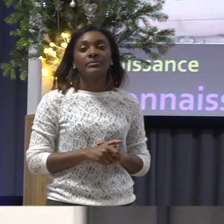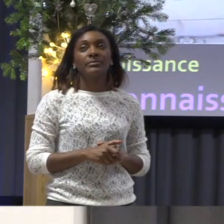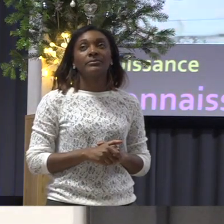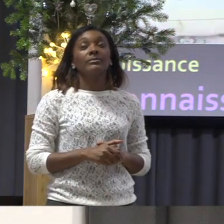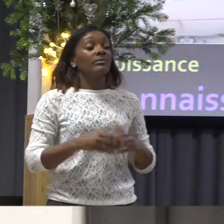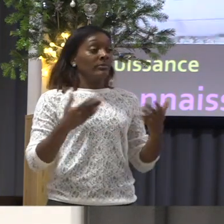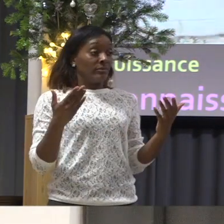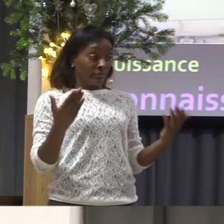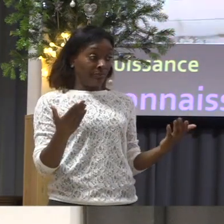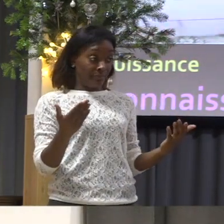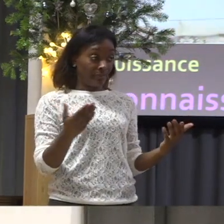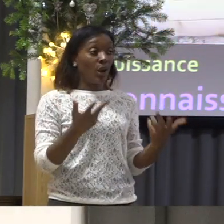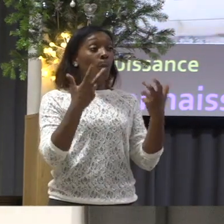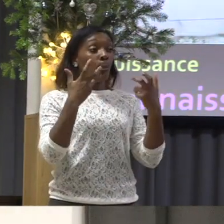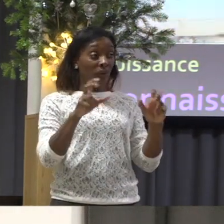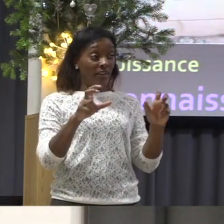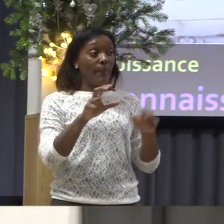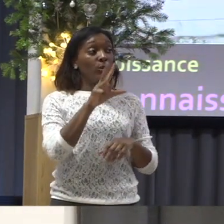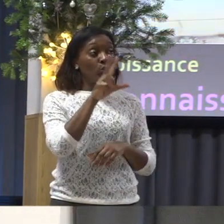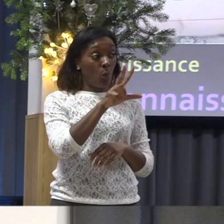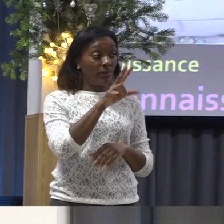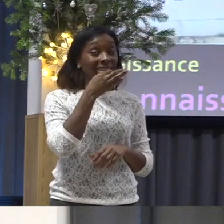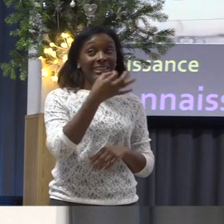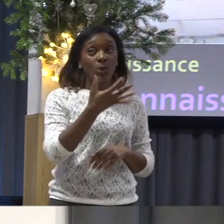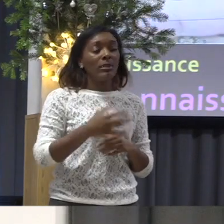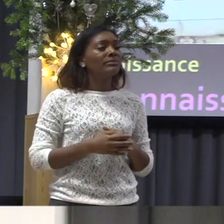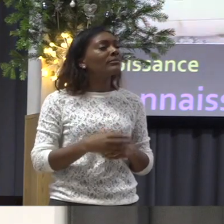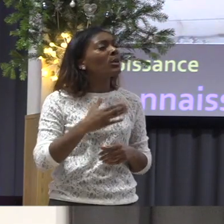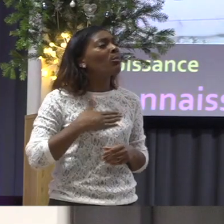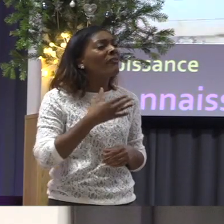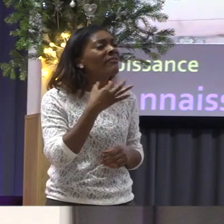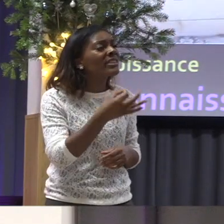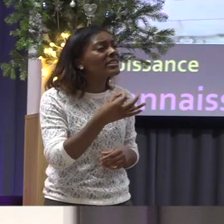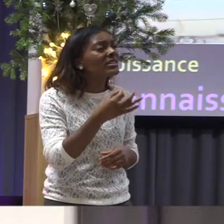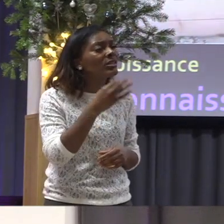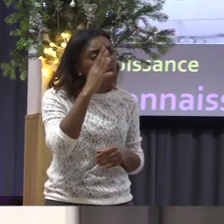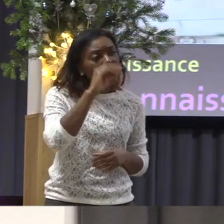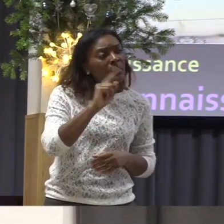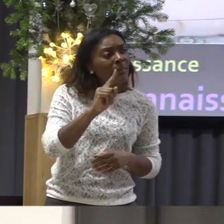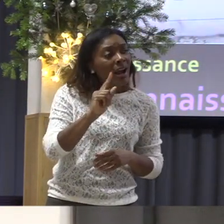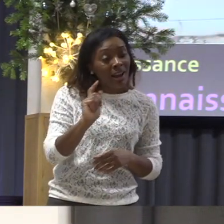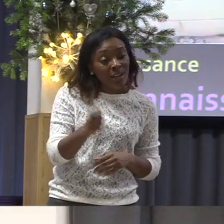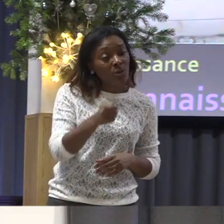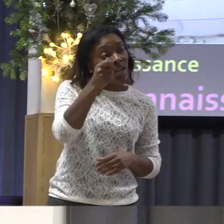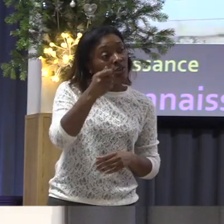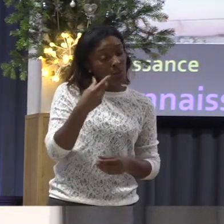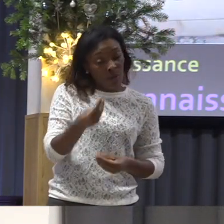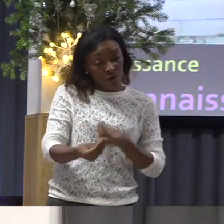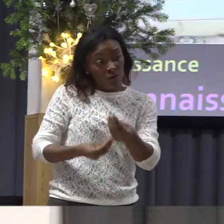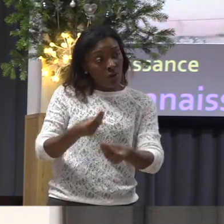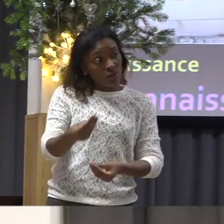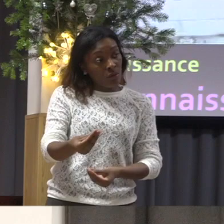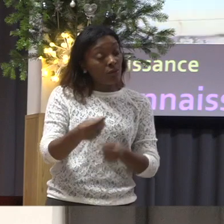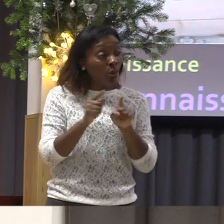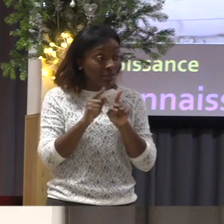Voilà, c'est parti. Proverbe 3. Mon fils, n'oublie pas l'éducation que je t'ai donnée et que ton cœur retienne